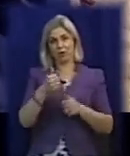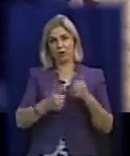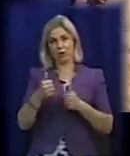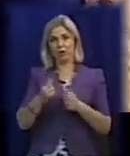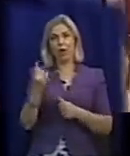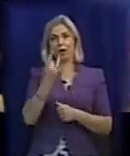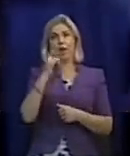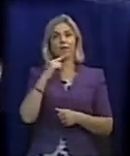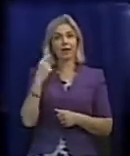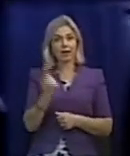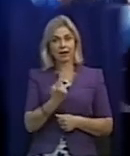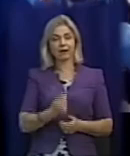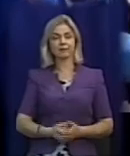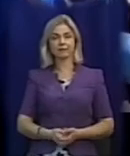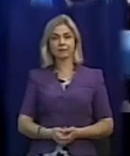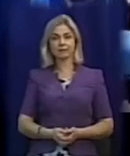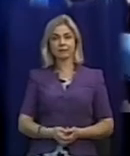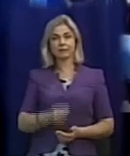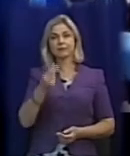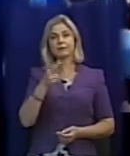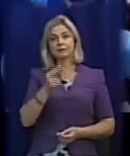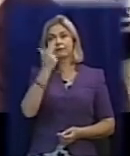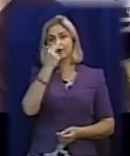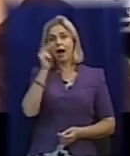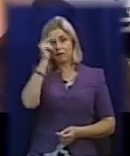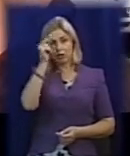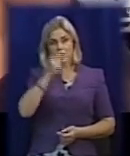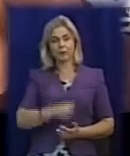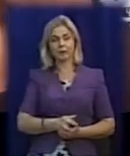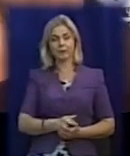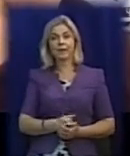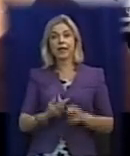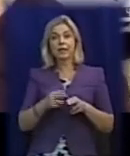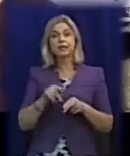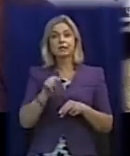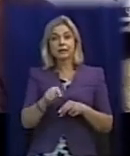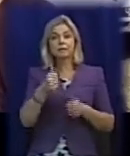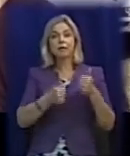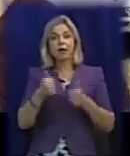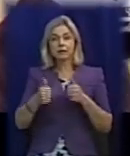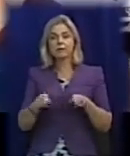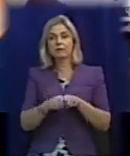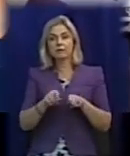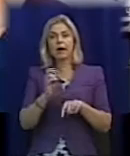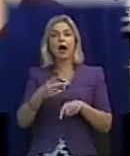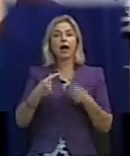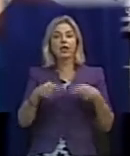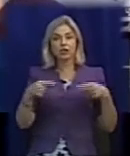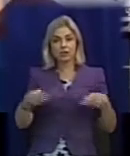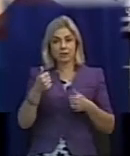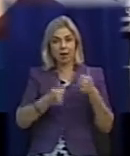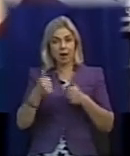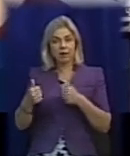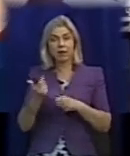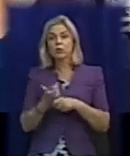в рік. Це ж навичок. Ці змагання, вони, як і всі інші змагання,